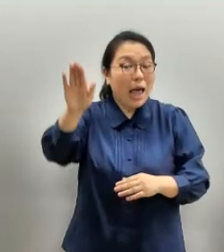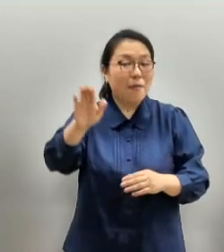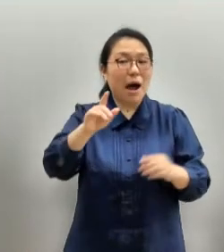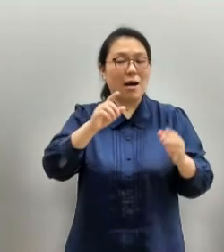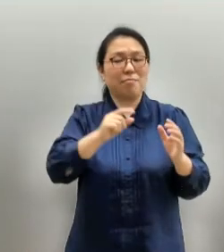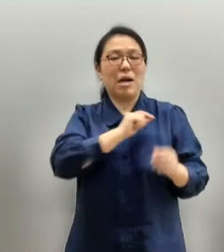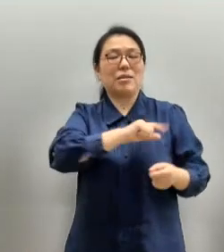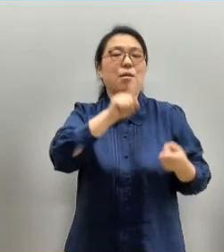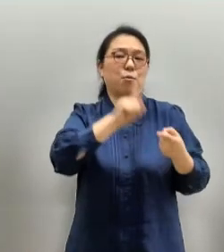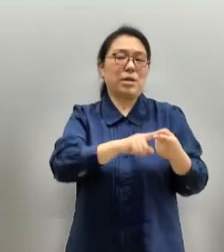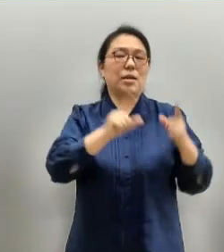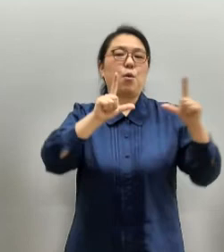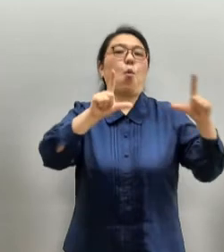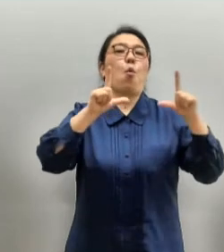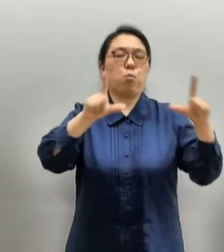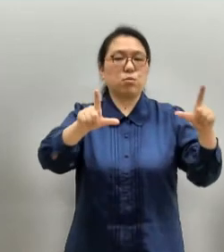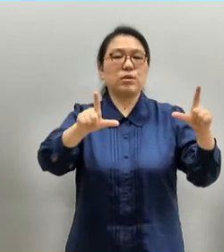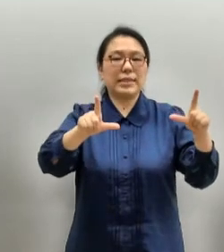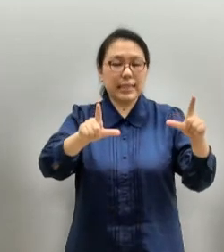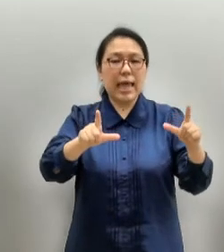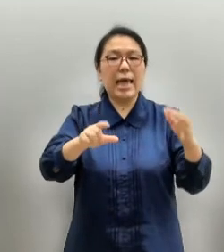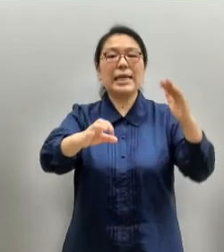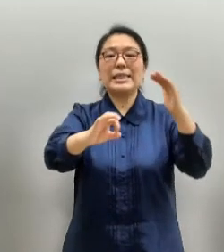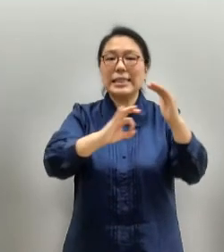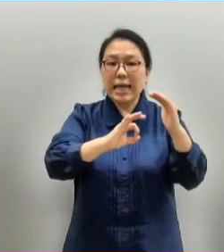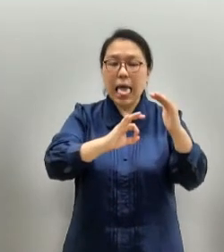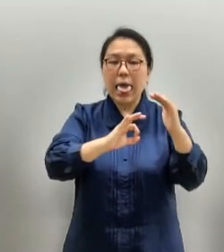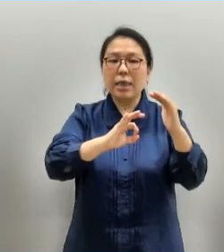事例的に他のですね、施設でも参考にしてもらう